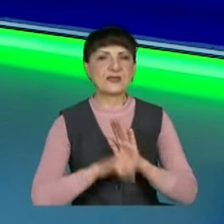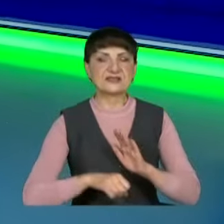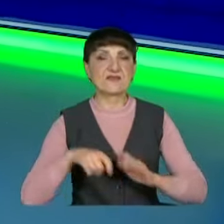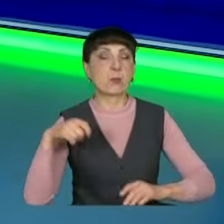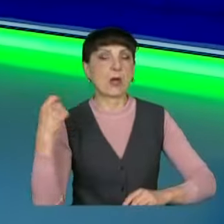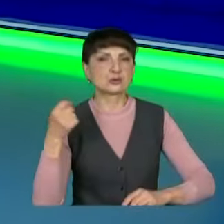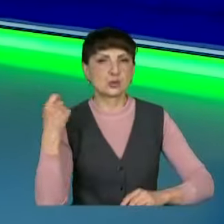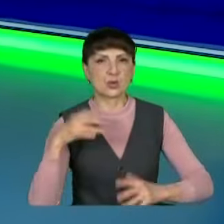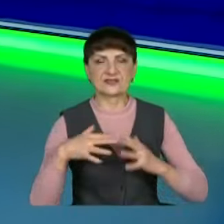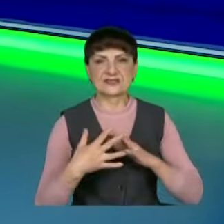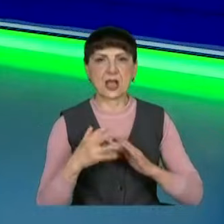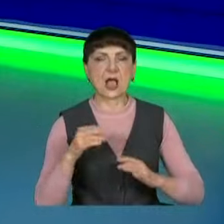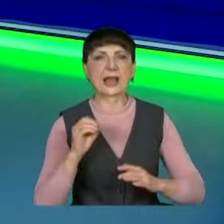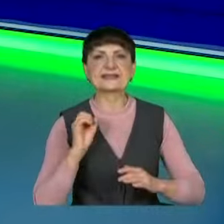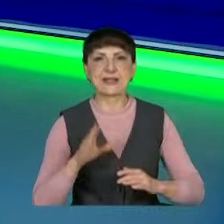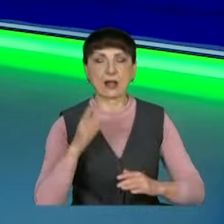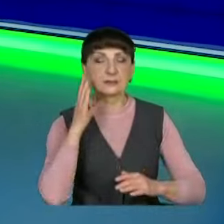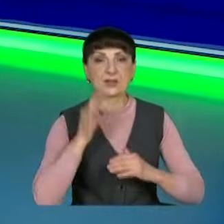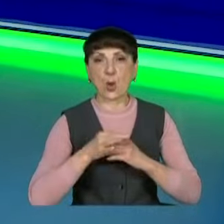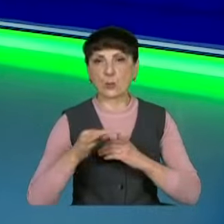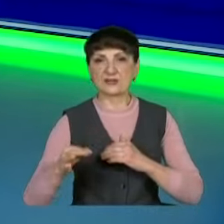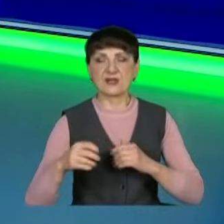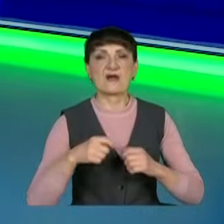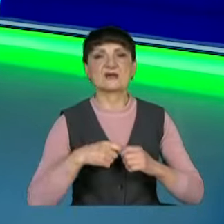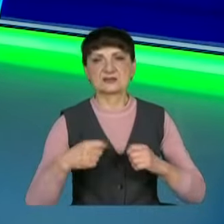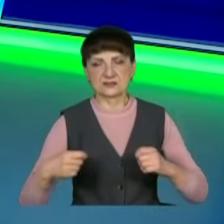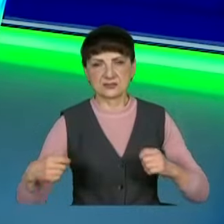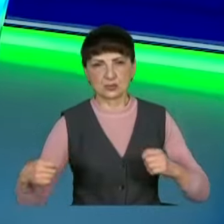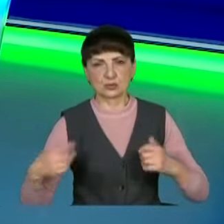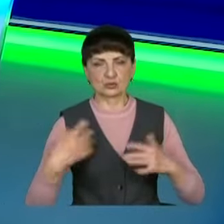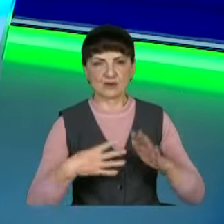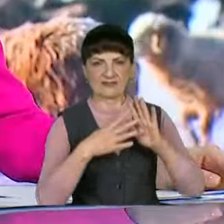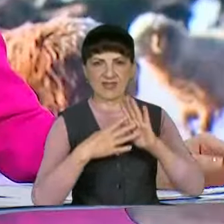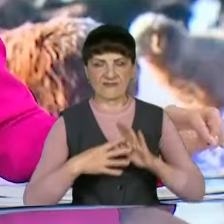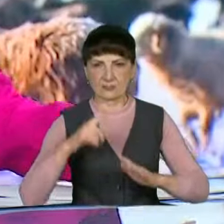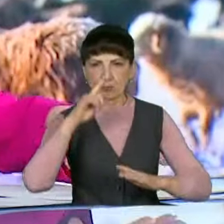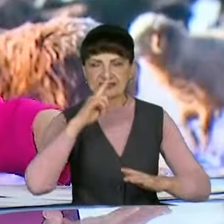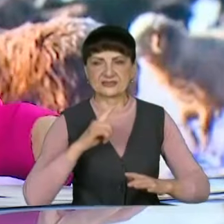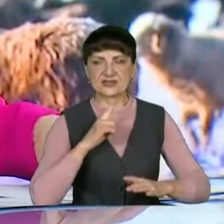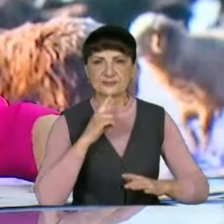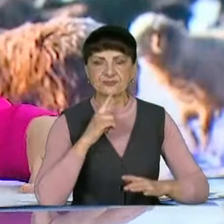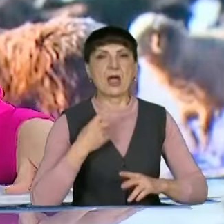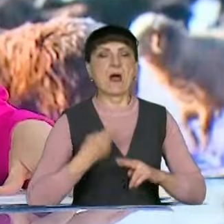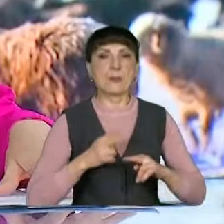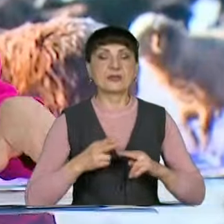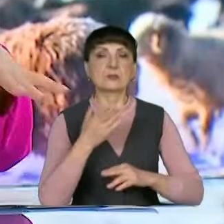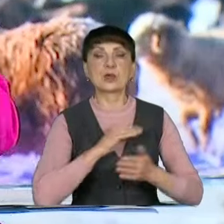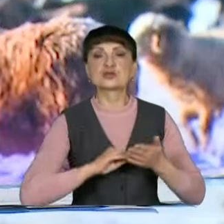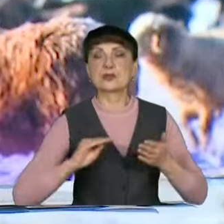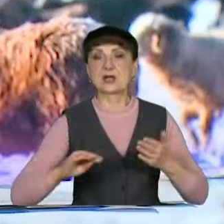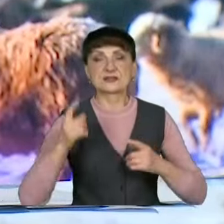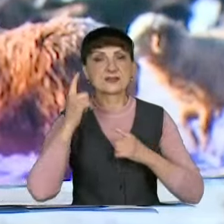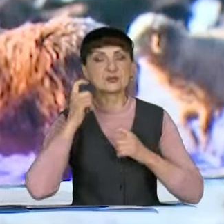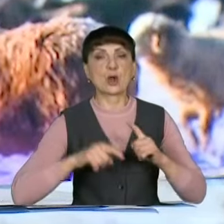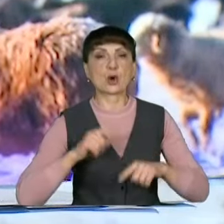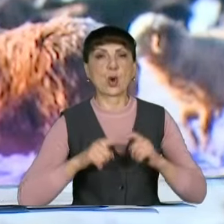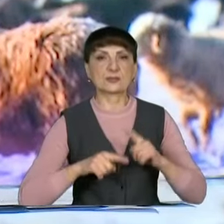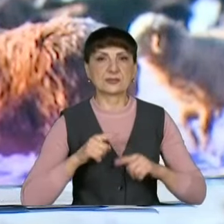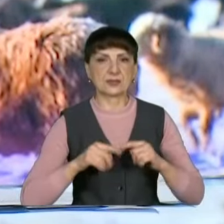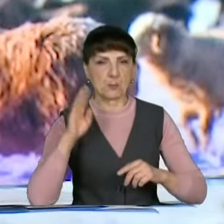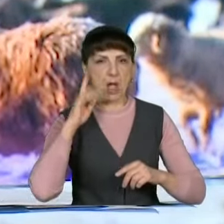пастуха в селе Каракистек Алматинской области затянулось на 9 месяцев. Об этом нашей редакции сообщили родные